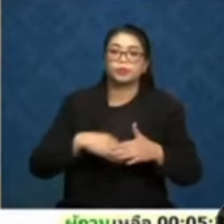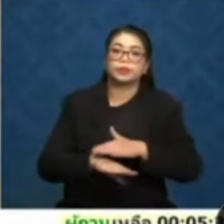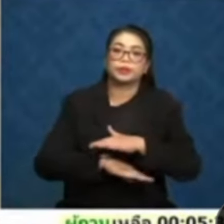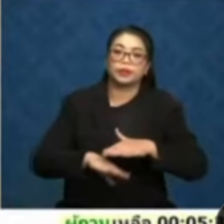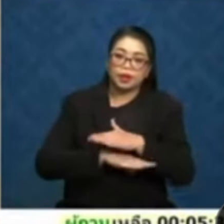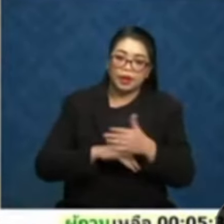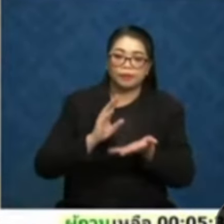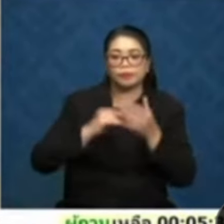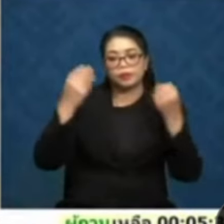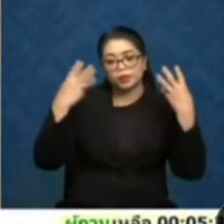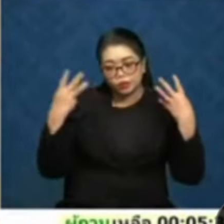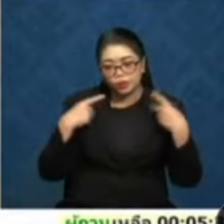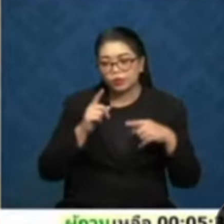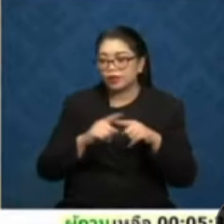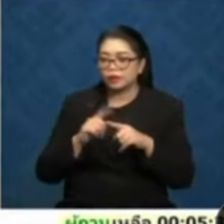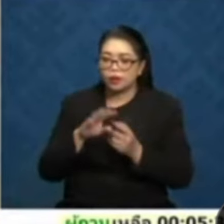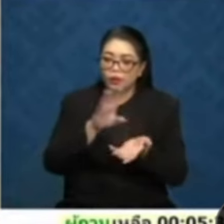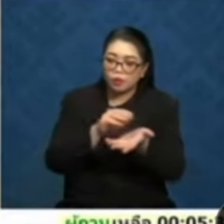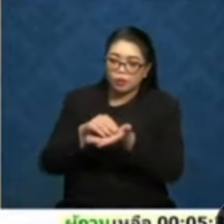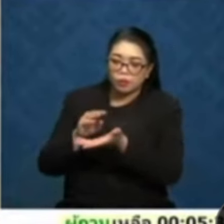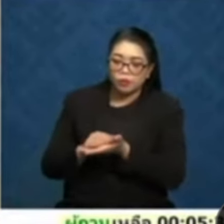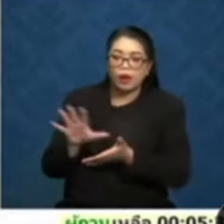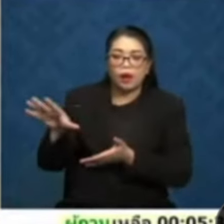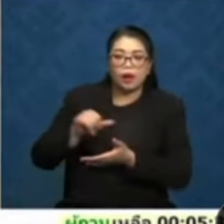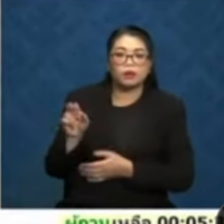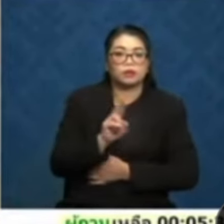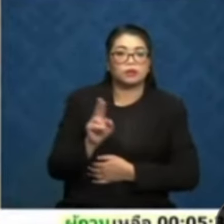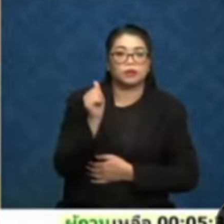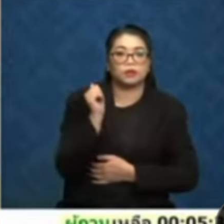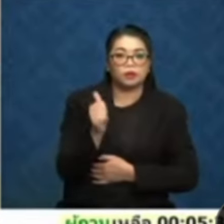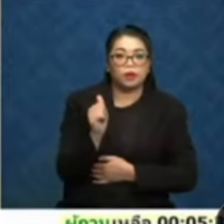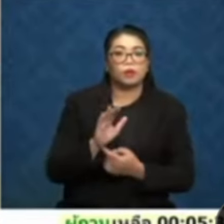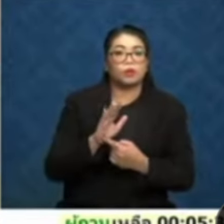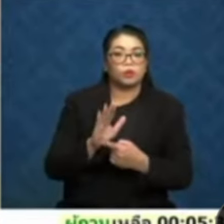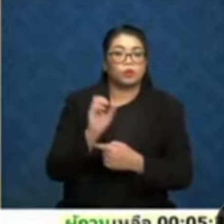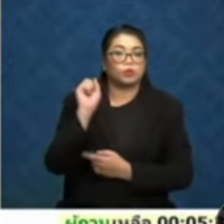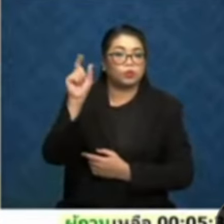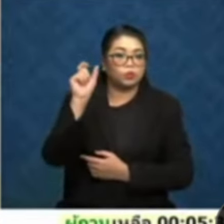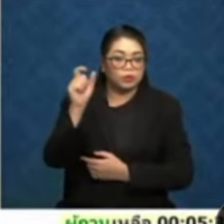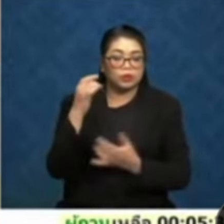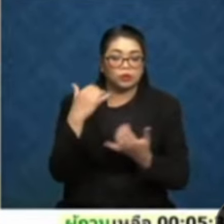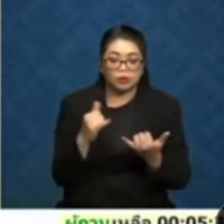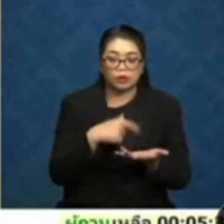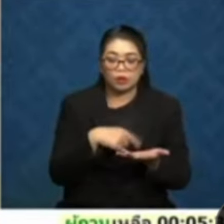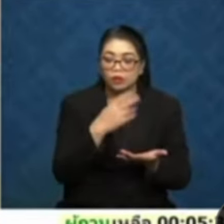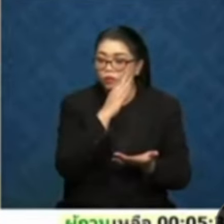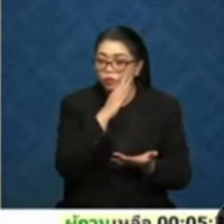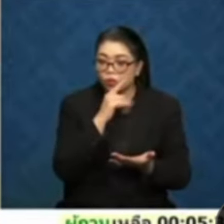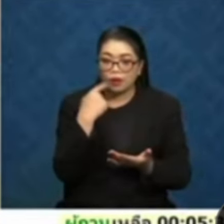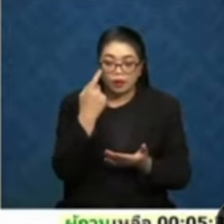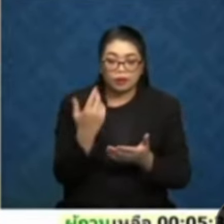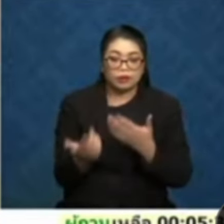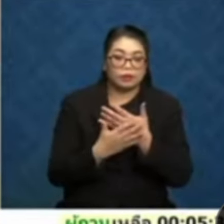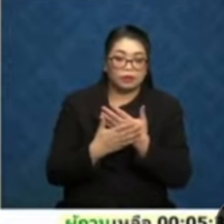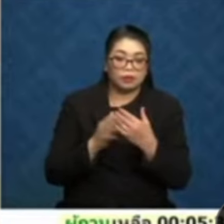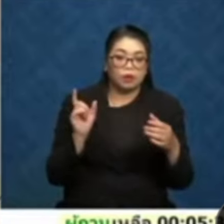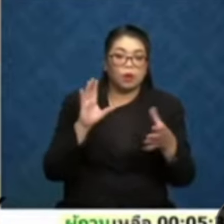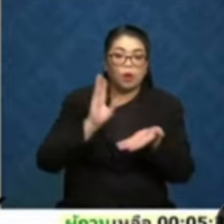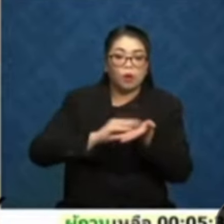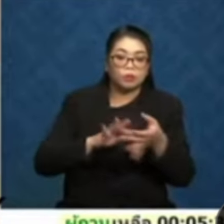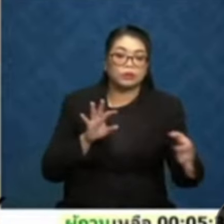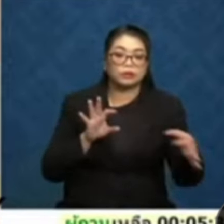นั้นค่ะมาช่วยเหลือพี่น้องประชาชนยกตัวยกตัวอย่างเช่นในเหตุฉุกเฉินขนาดนี้ค่ะถ้าหากว่ามีการเอซิงข้อ